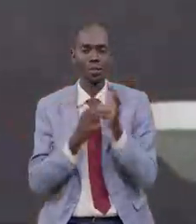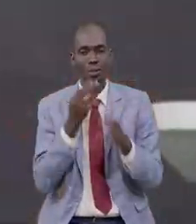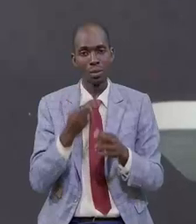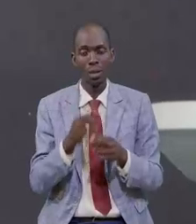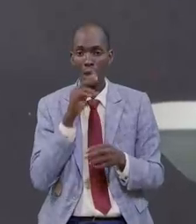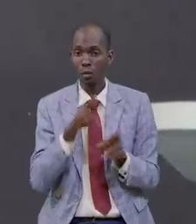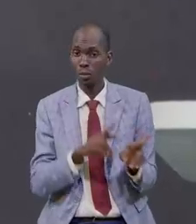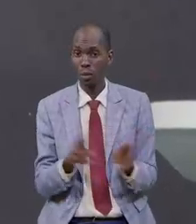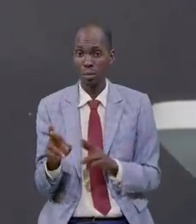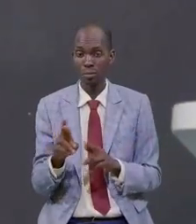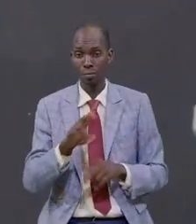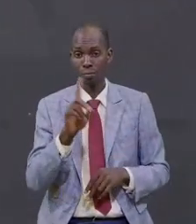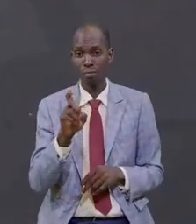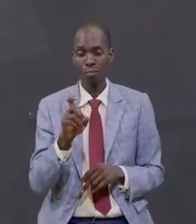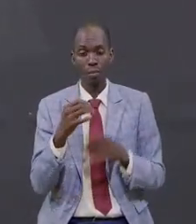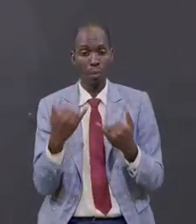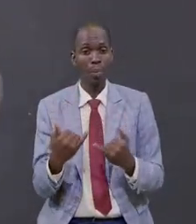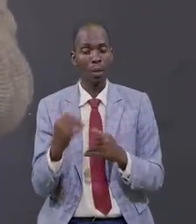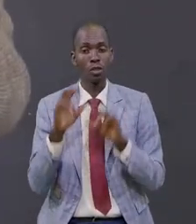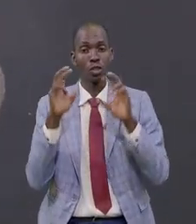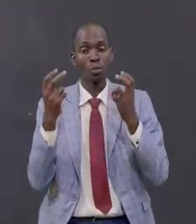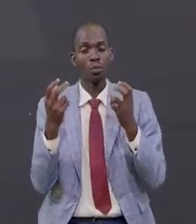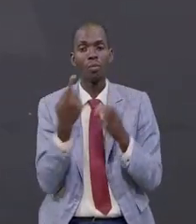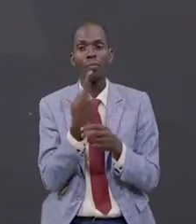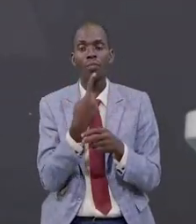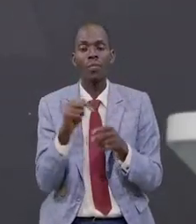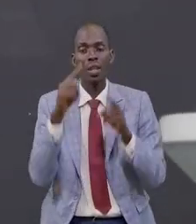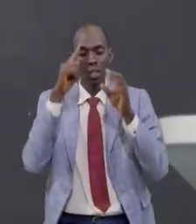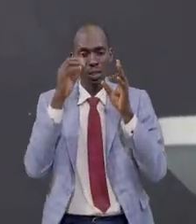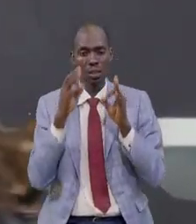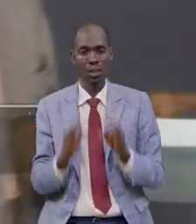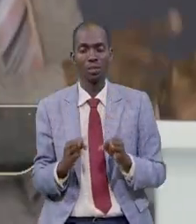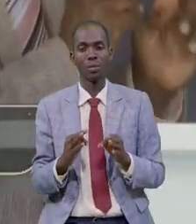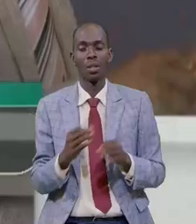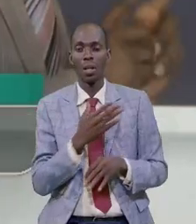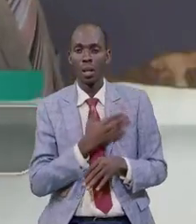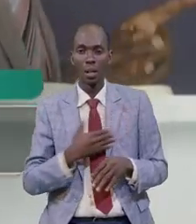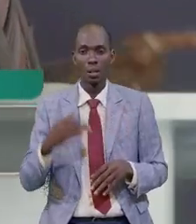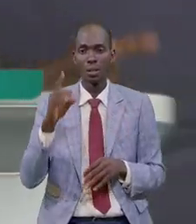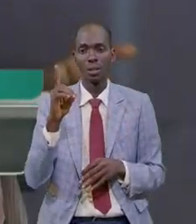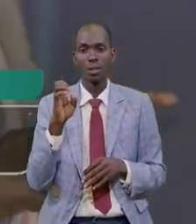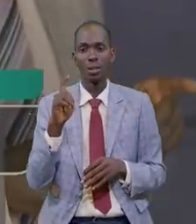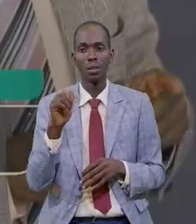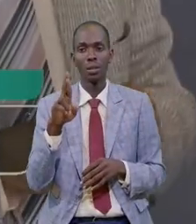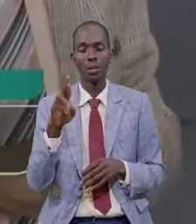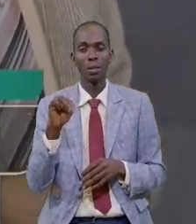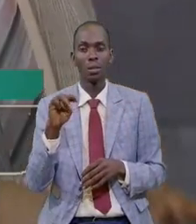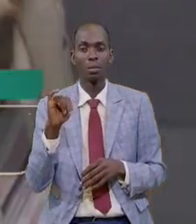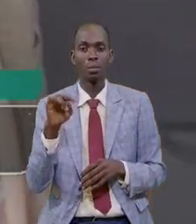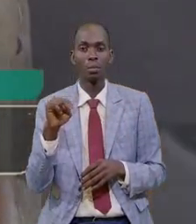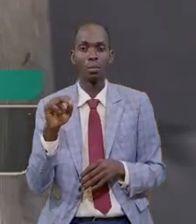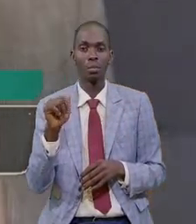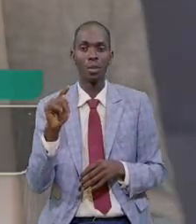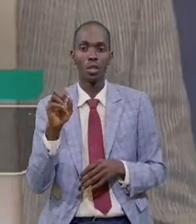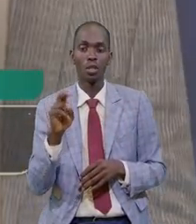je vous parle aujourd'hui du message intitulé la décision et la détermination de se